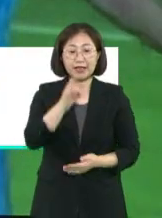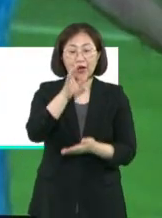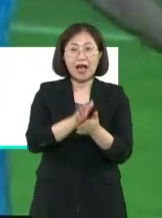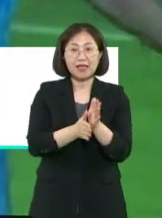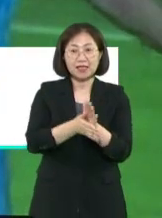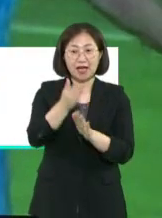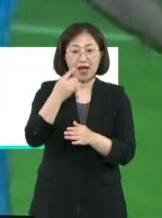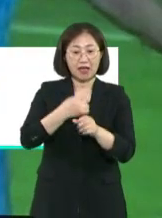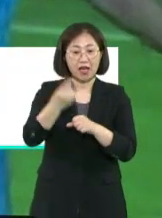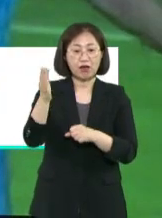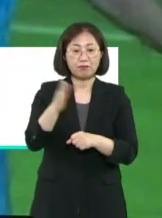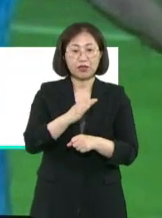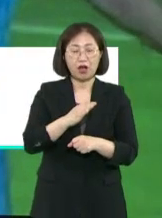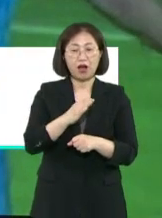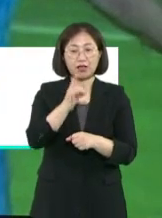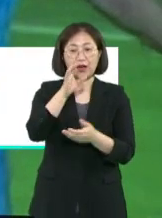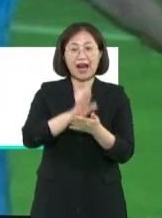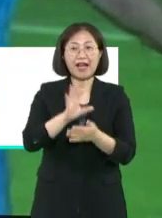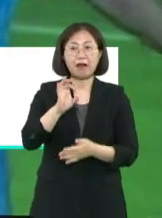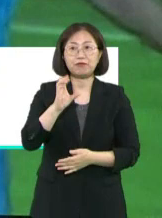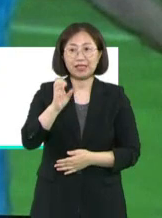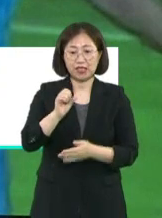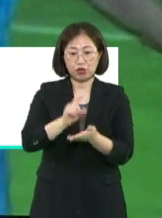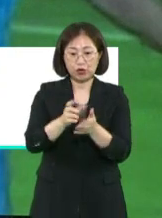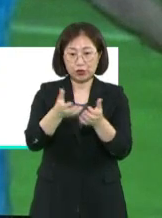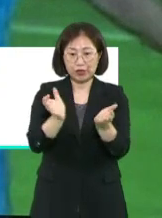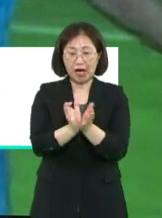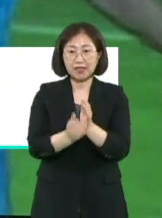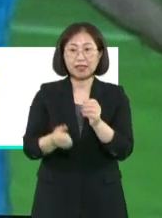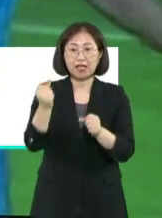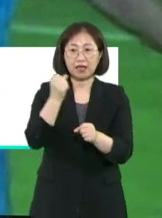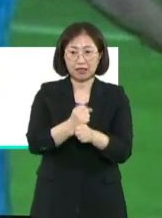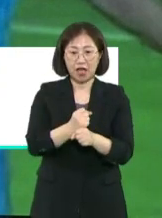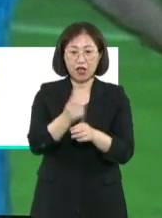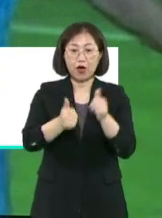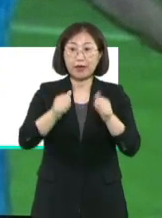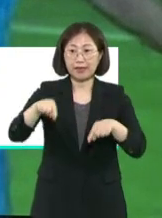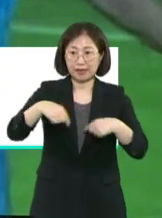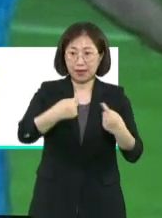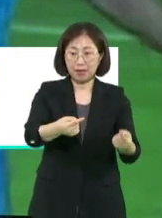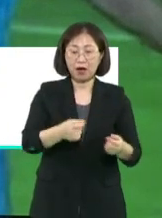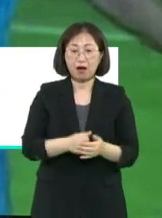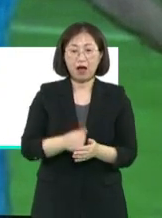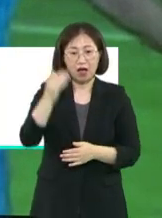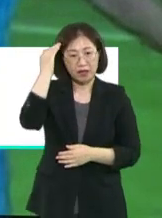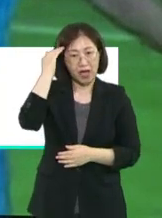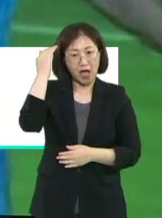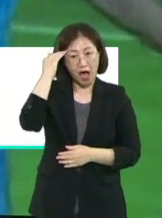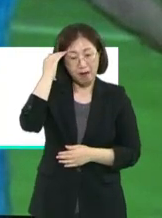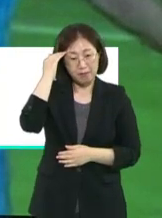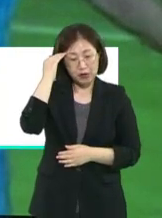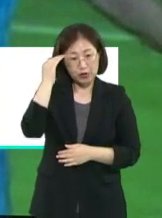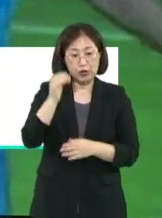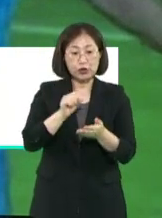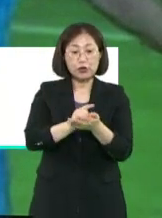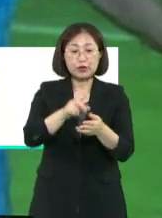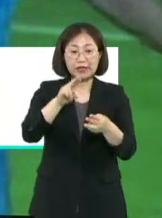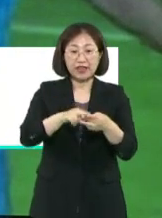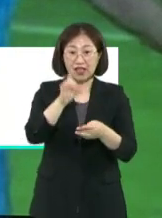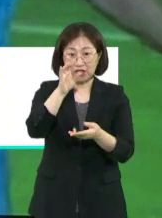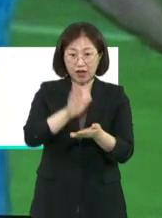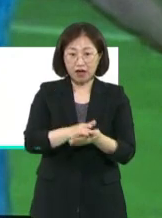천안시가 내년부터 천안FC를 출범시켜 프로축구 K리그2에 진출합니다. 대한민국 축구센터를 천안으로